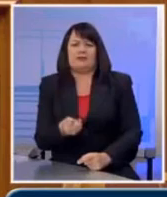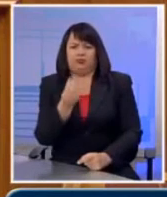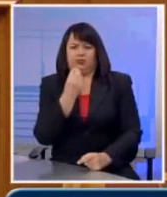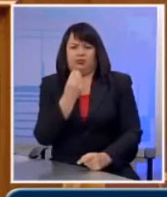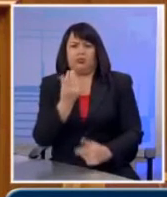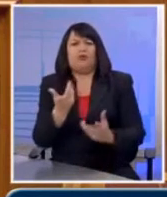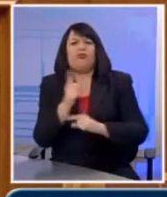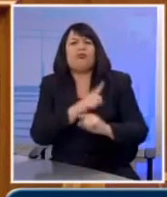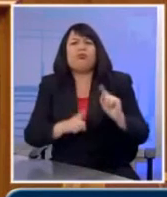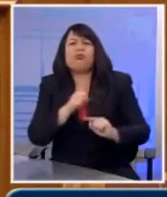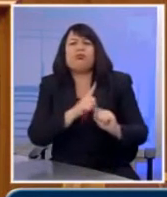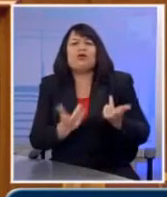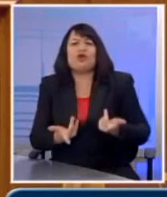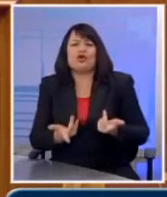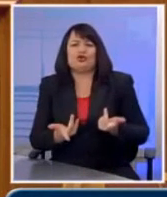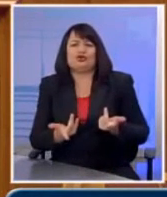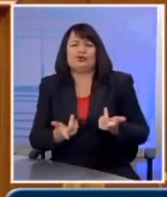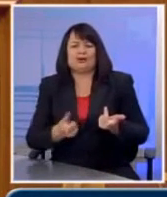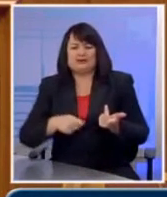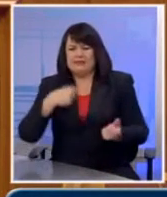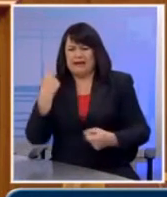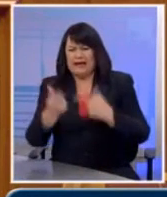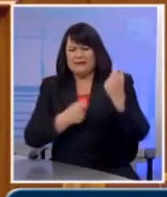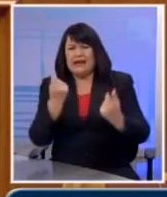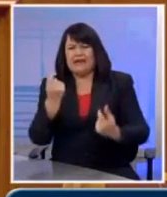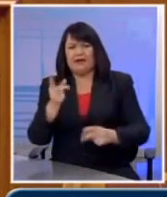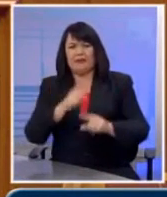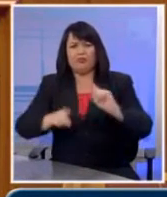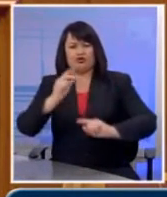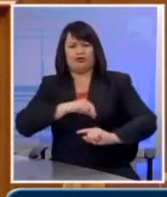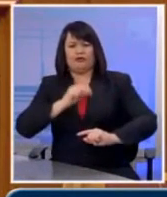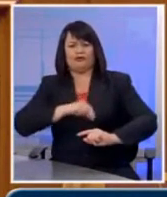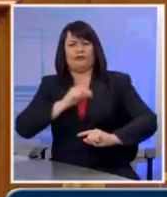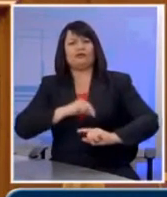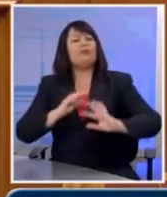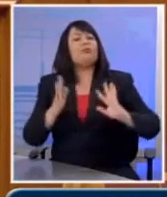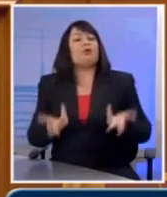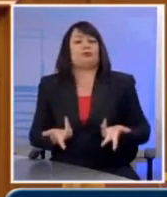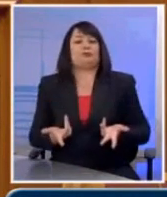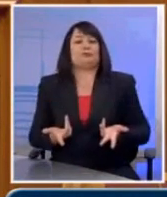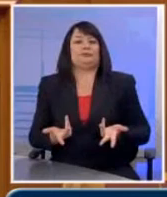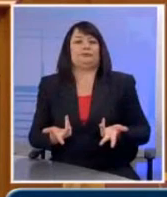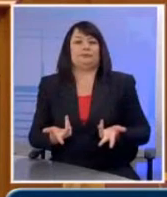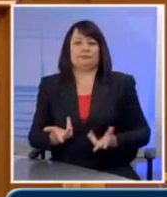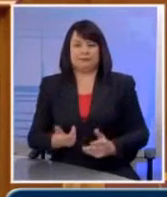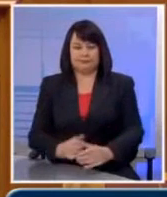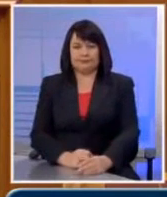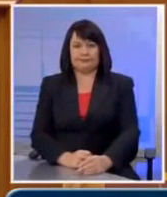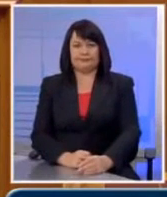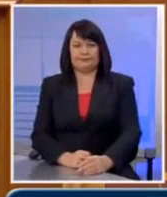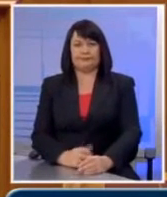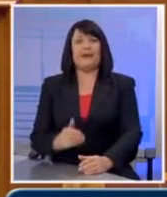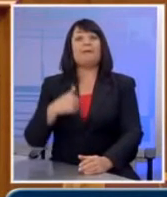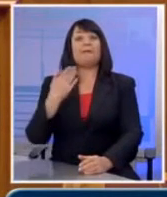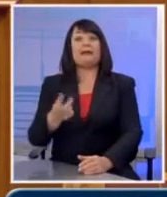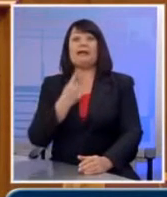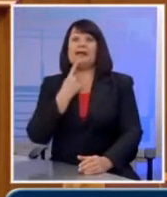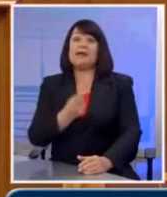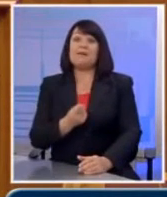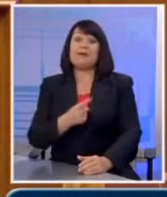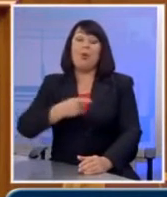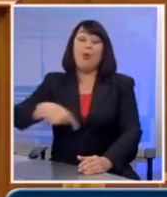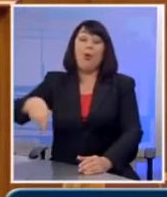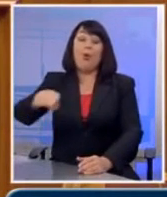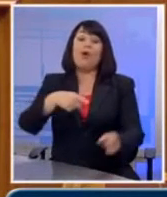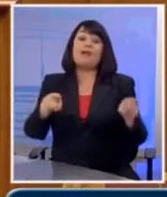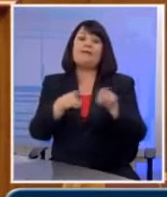Ποιοι ήταν πρωταγωνιστές σε αυτά τα πανηγύρια και ποιοι επωφελήθηκαν. Και μετά βρήκαμε, τα φάγαμε όλοι,